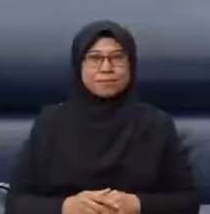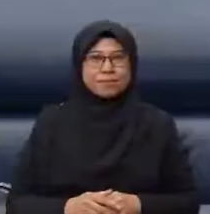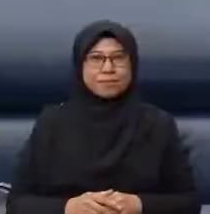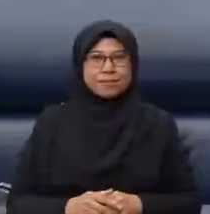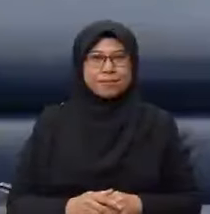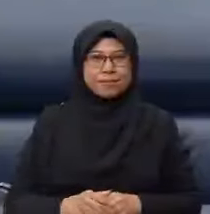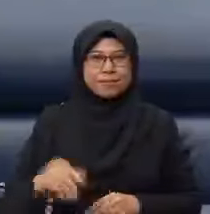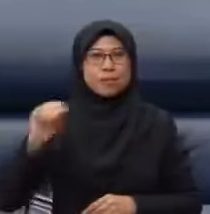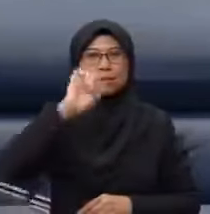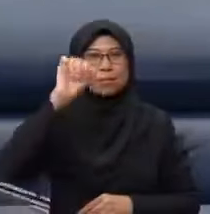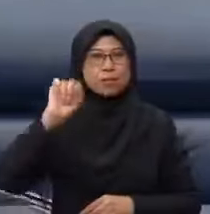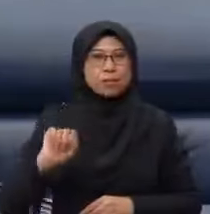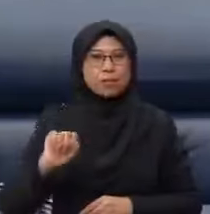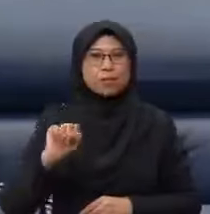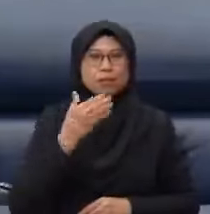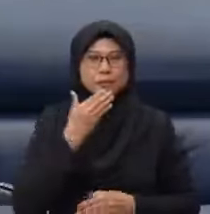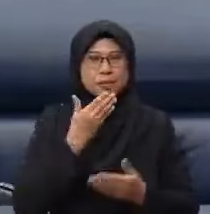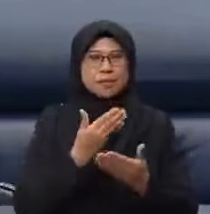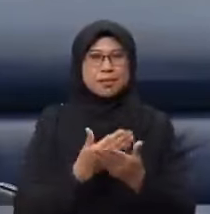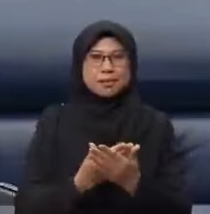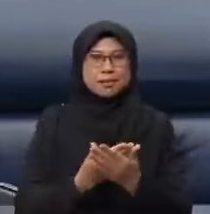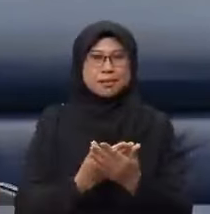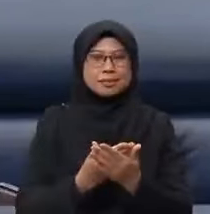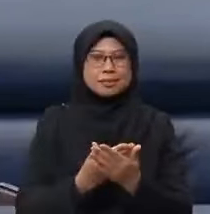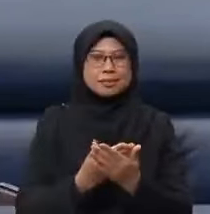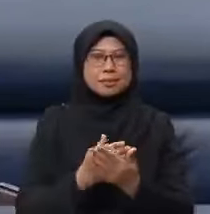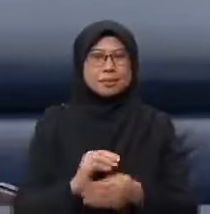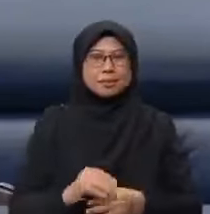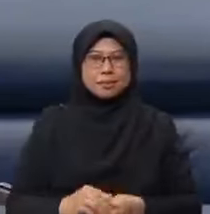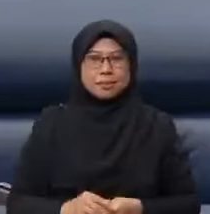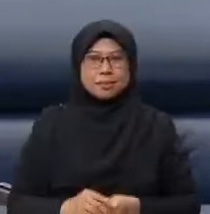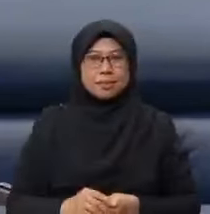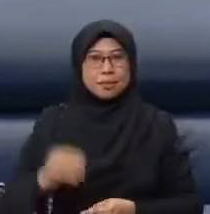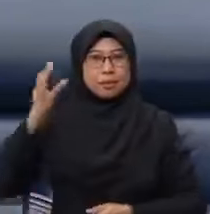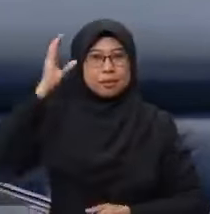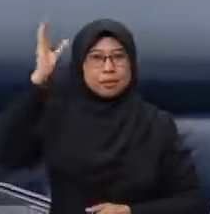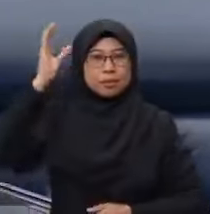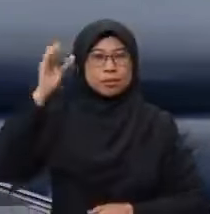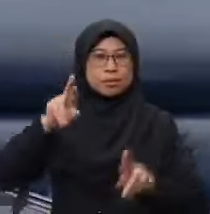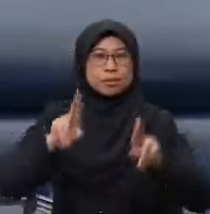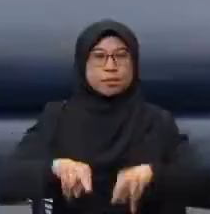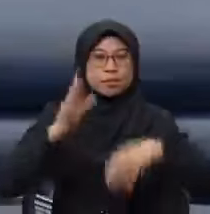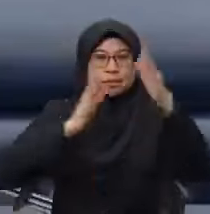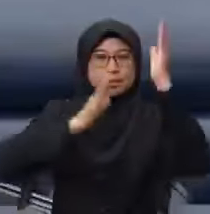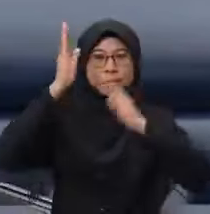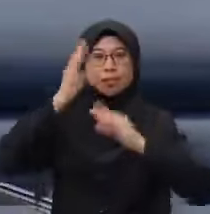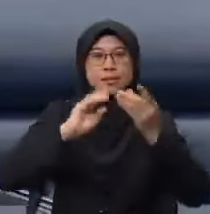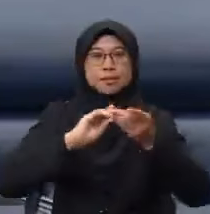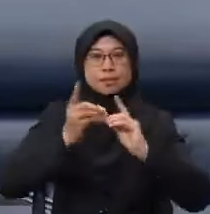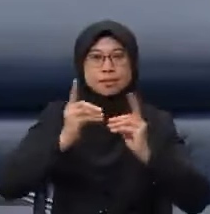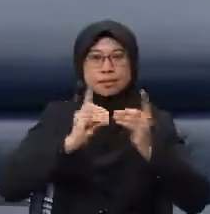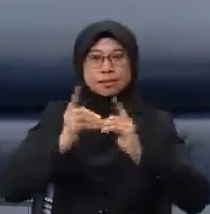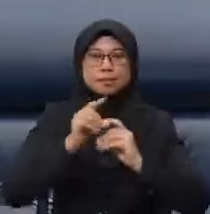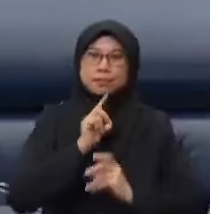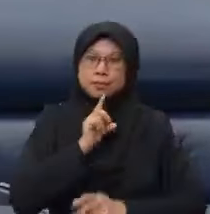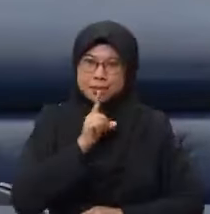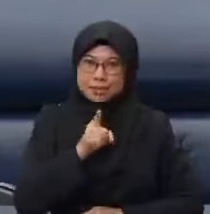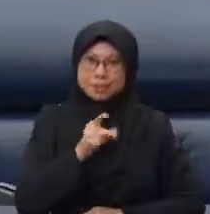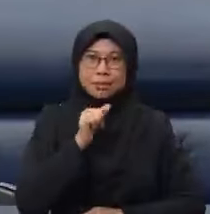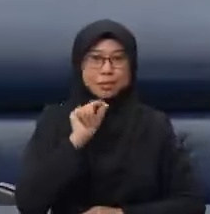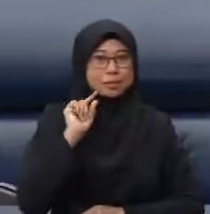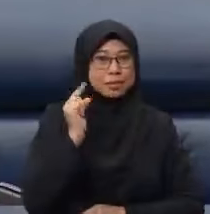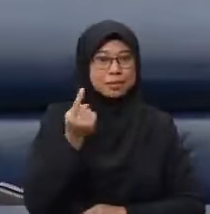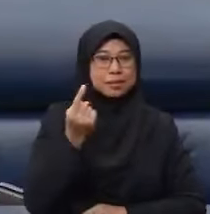yang berhormat soalan yang sangat baik mengenai konsep kewarganegaraan digital ini sudah pasti bukan hanya